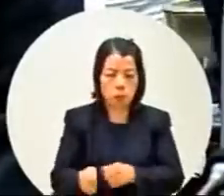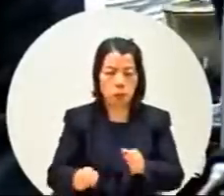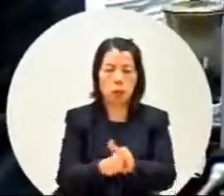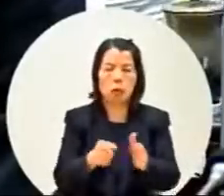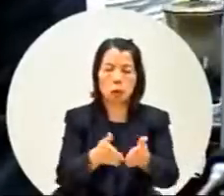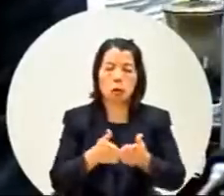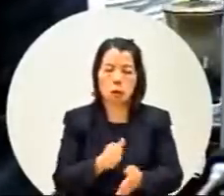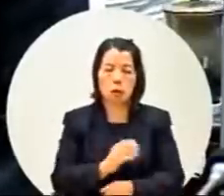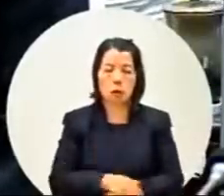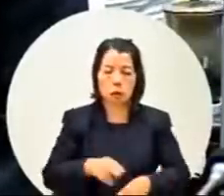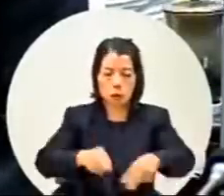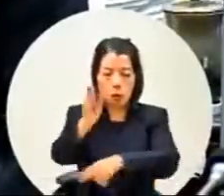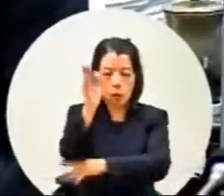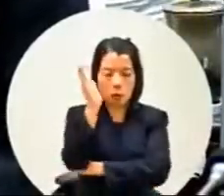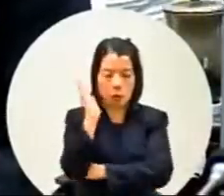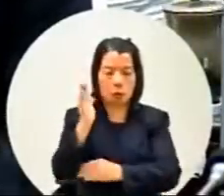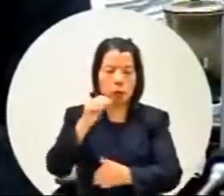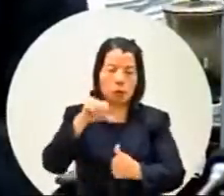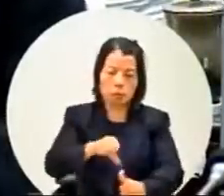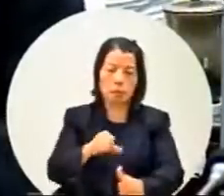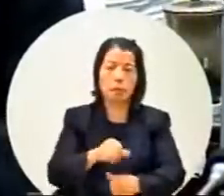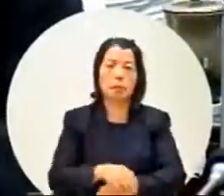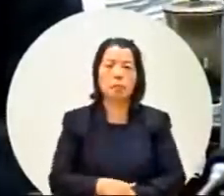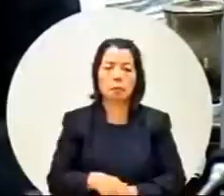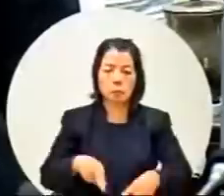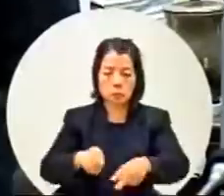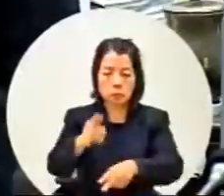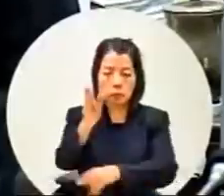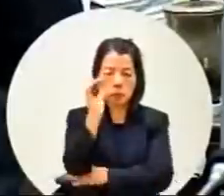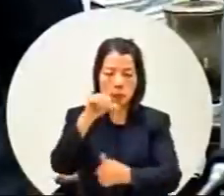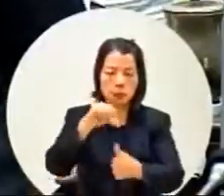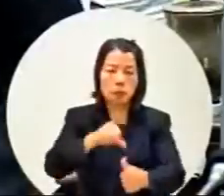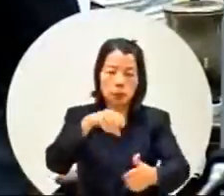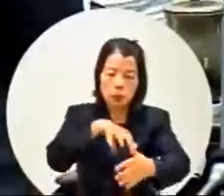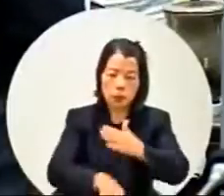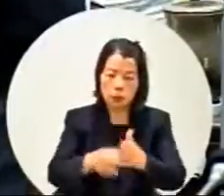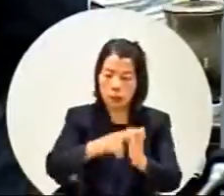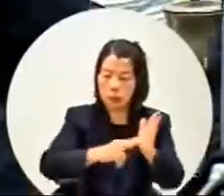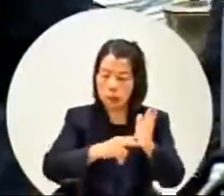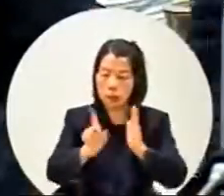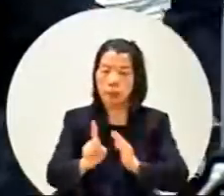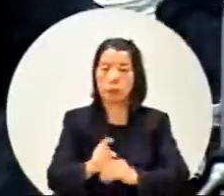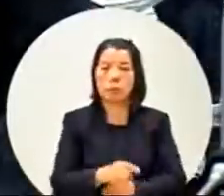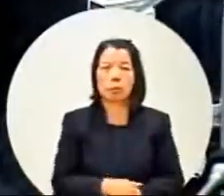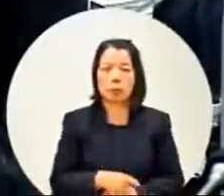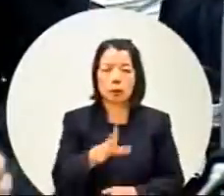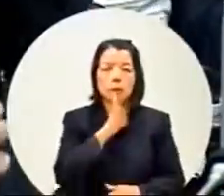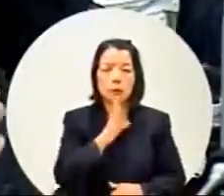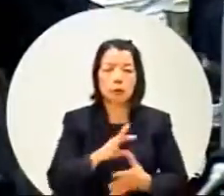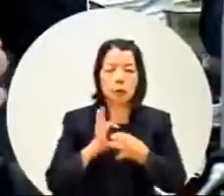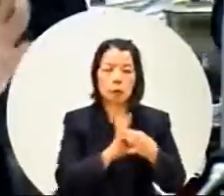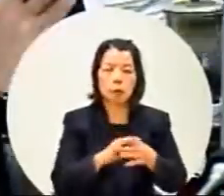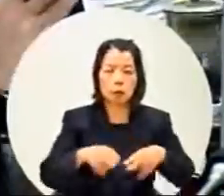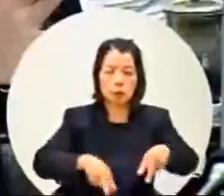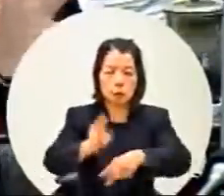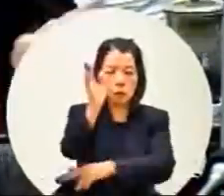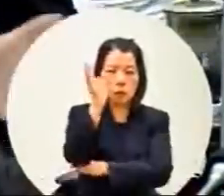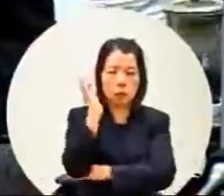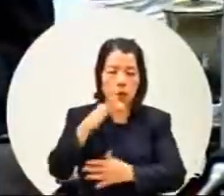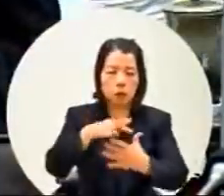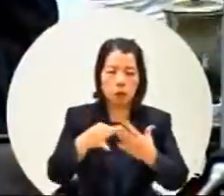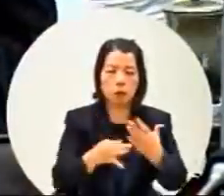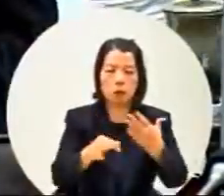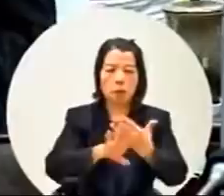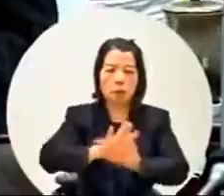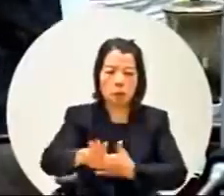就是说行政的处分。那行政的处分，我看他里面的说明是说，他是因为行政程序外的